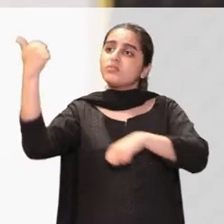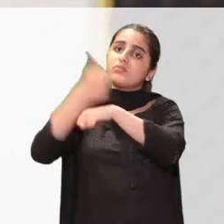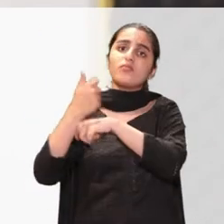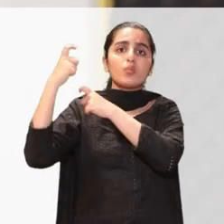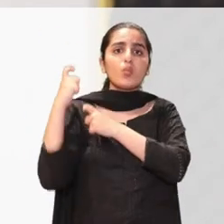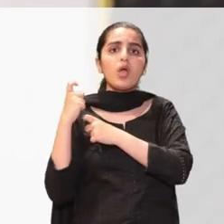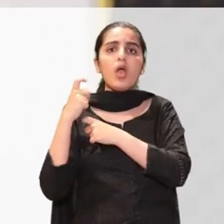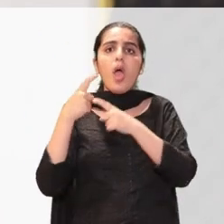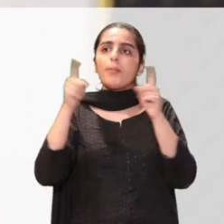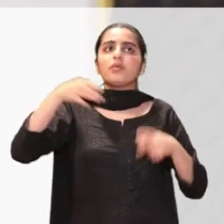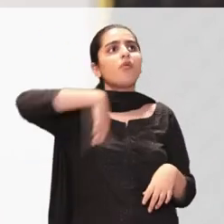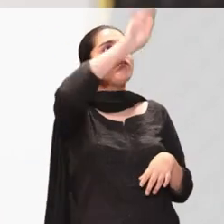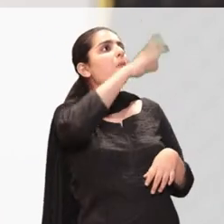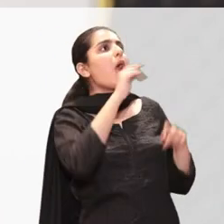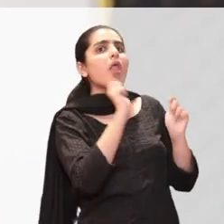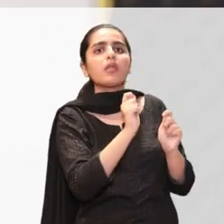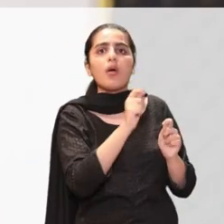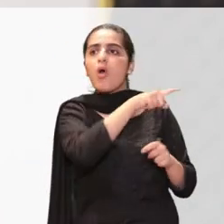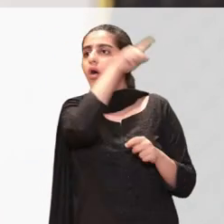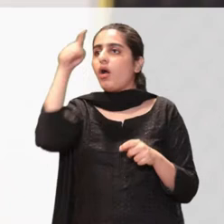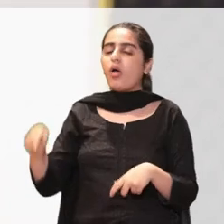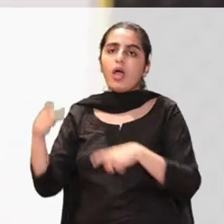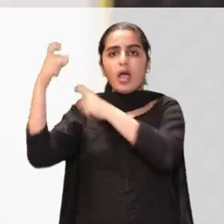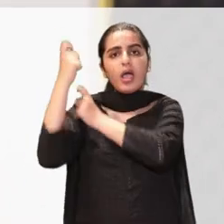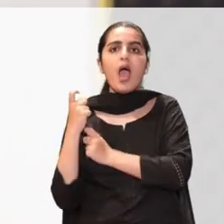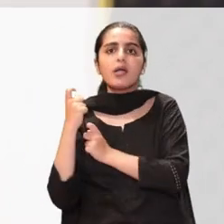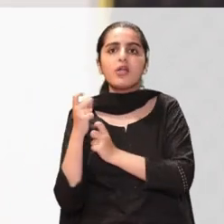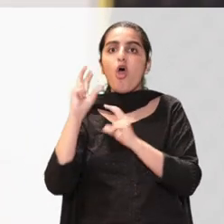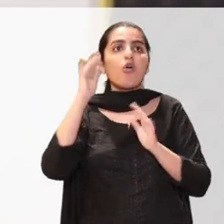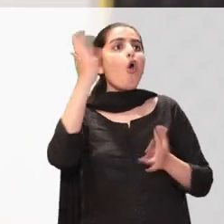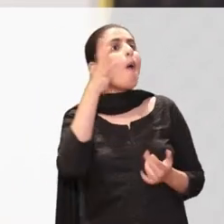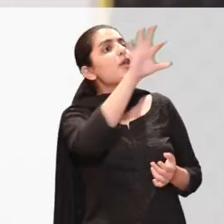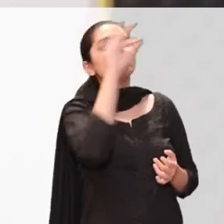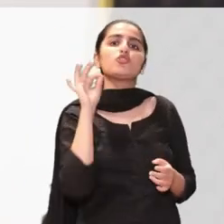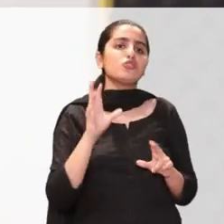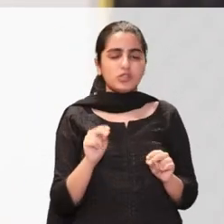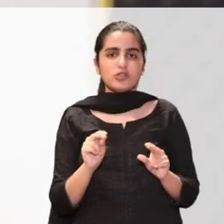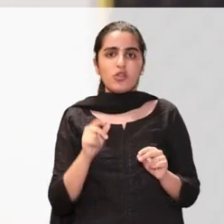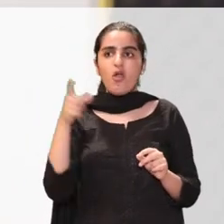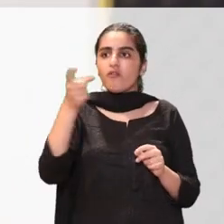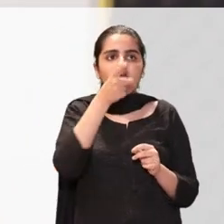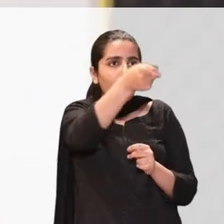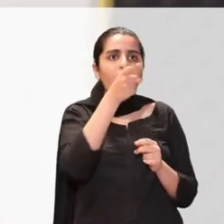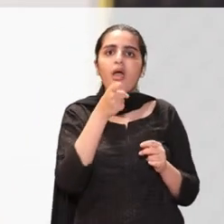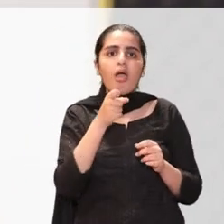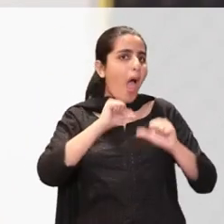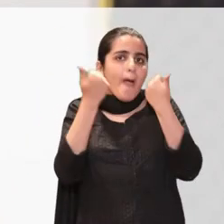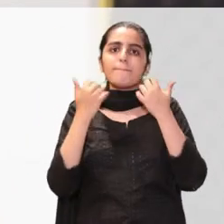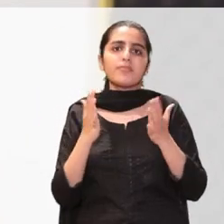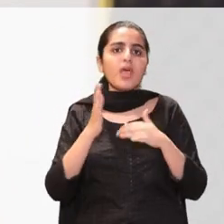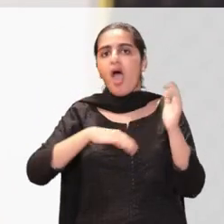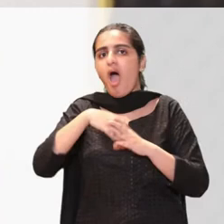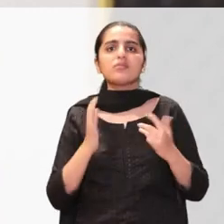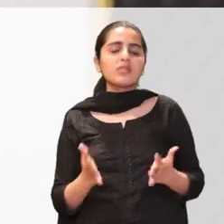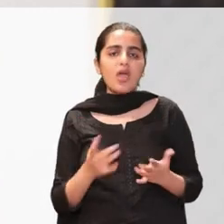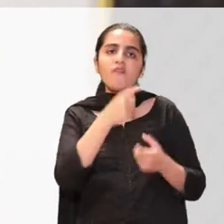गोली चलती नहीं तो गाली निकाल कर लेता है तो यह वर्किंग और YouTube पर आप मुझे